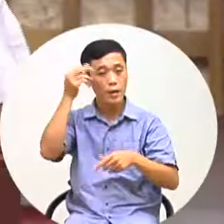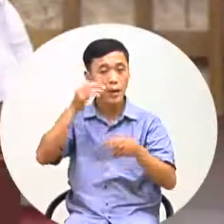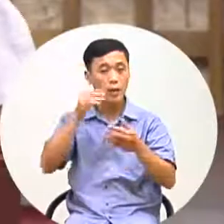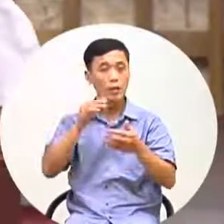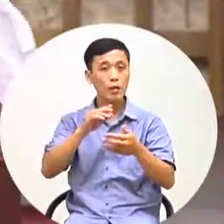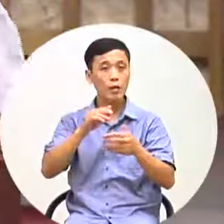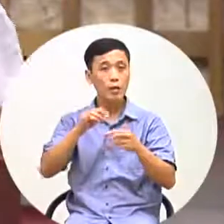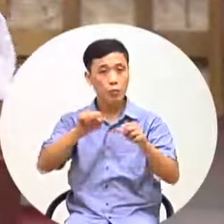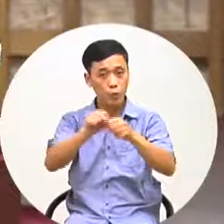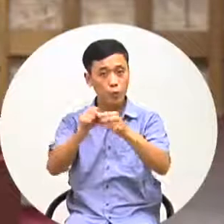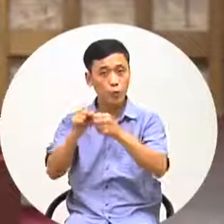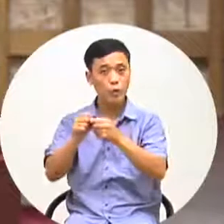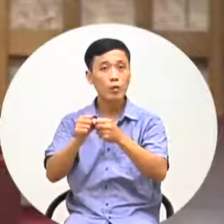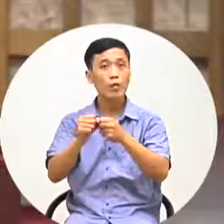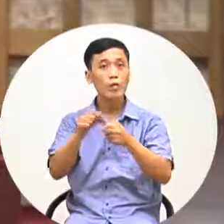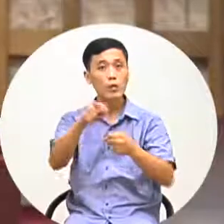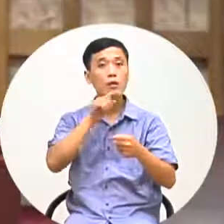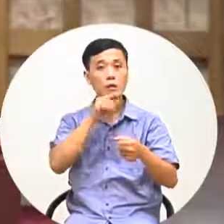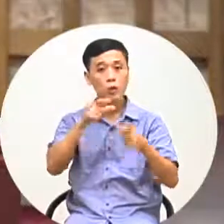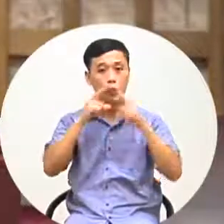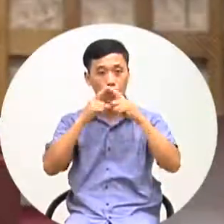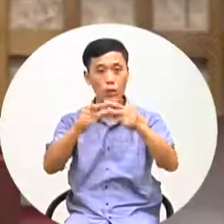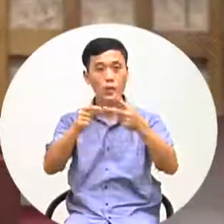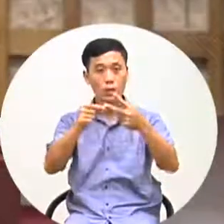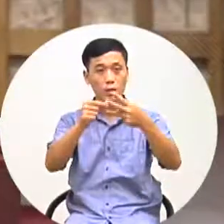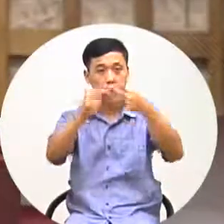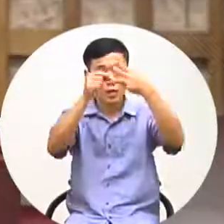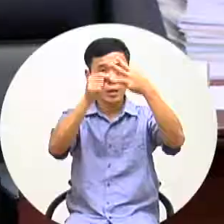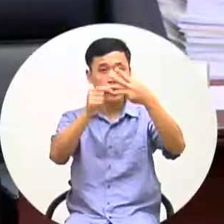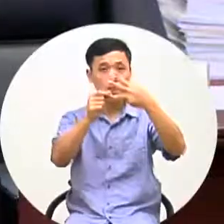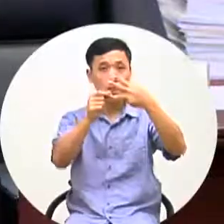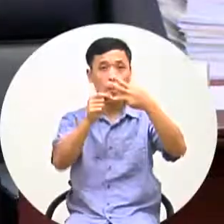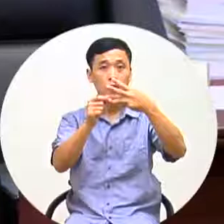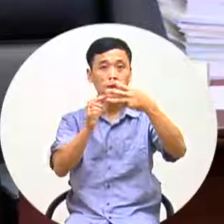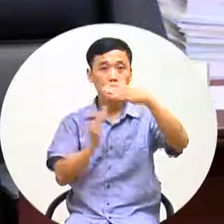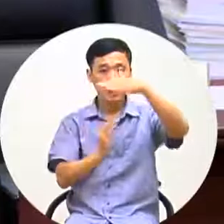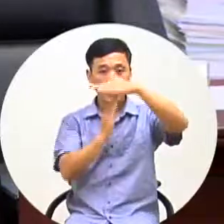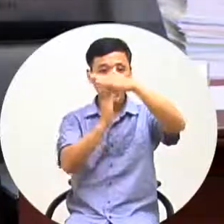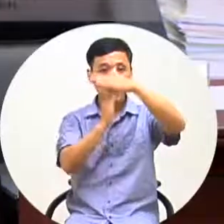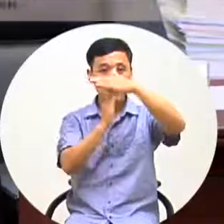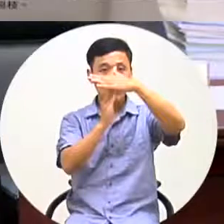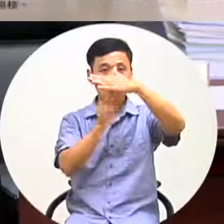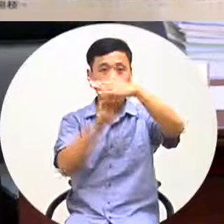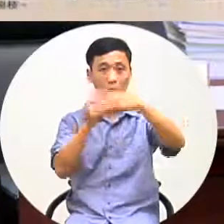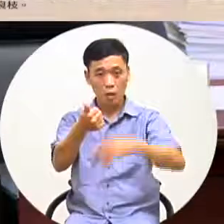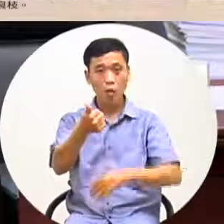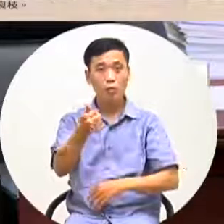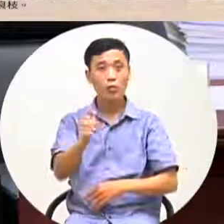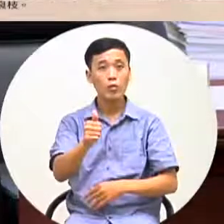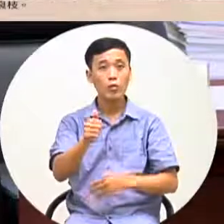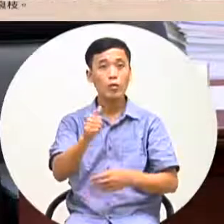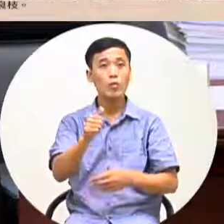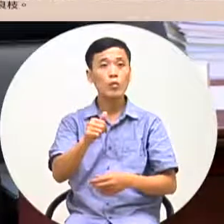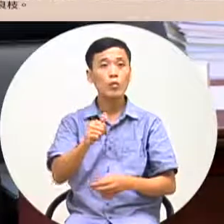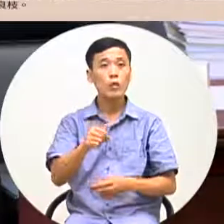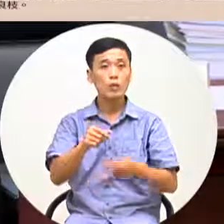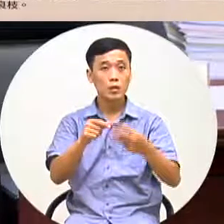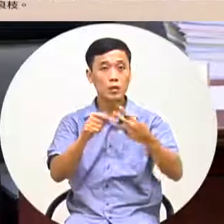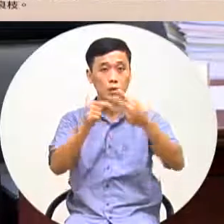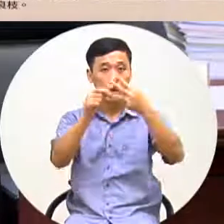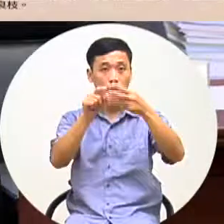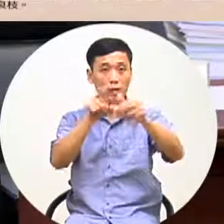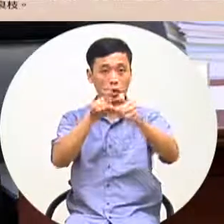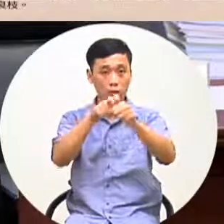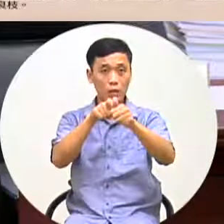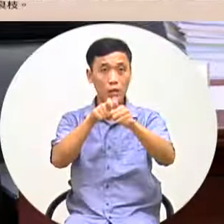端。 顶端优势啦，好，你也先请坐哈。来，第三题呢，我们是不是主管科的科